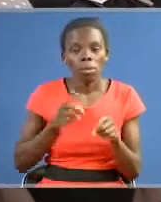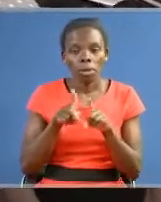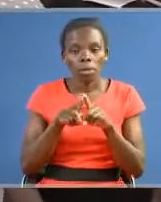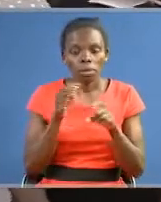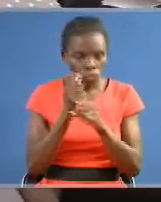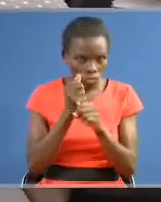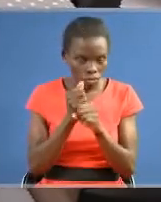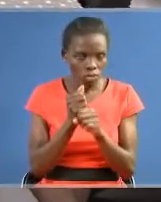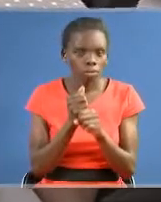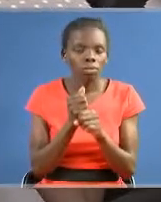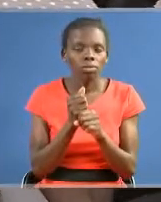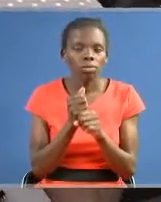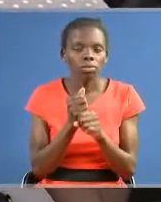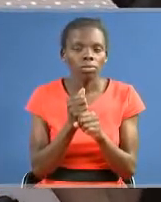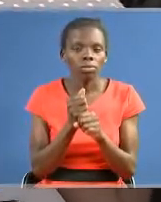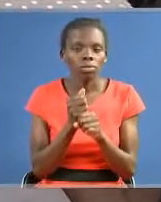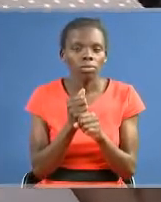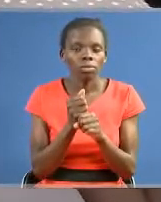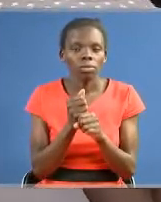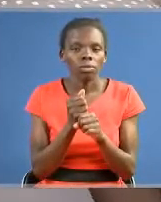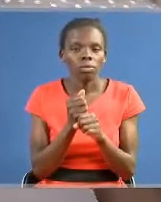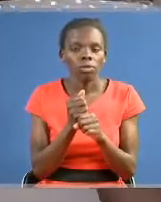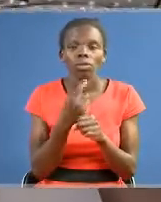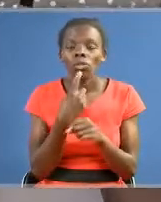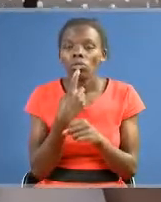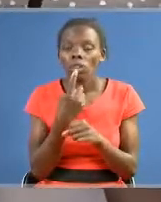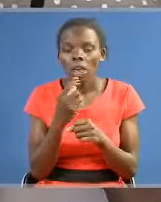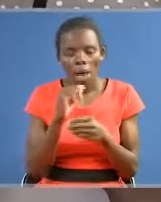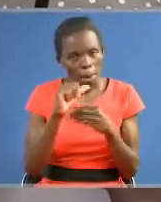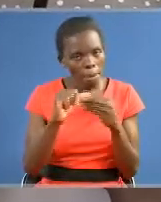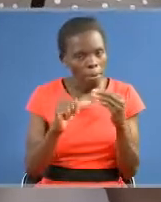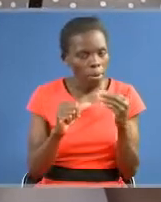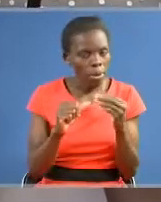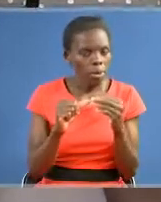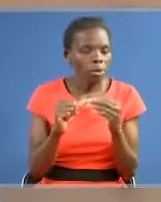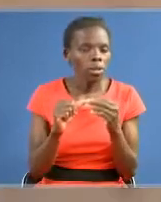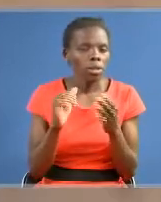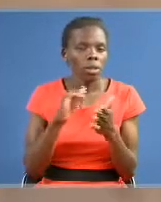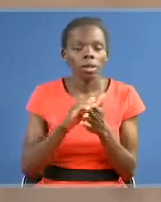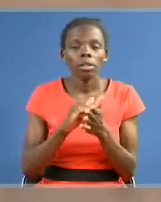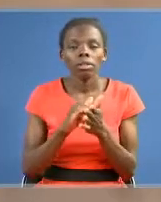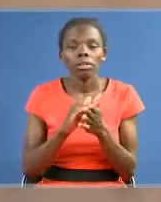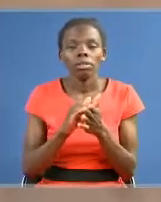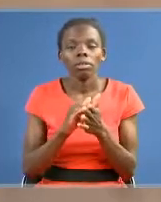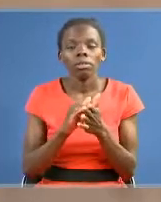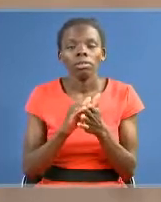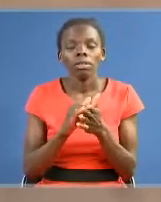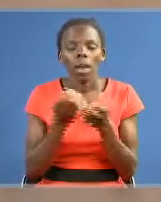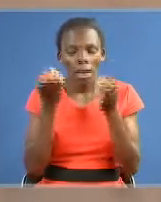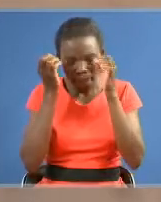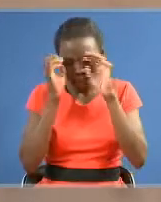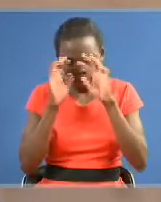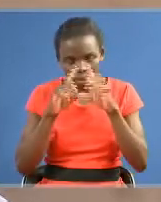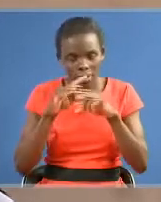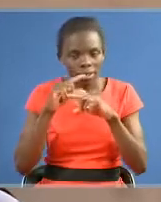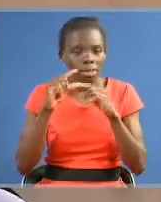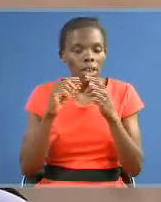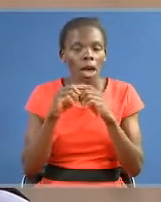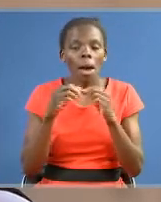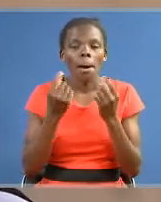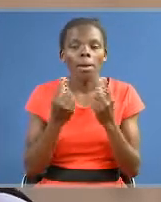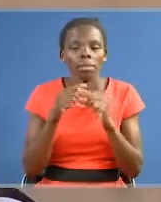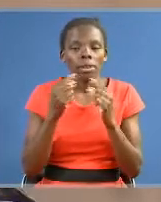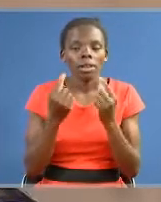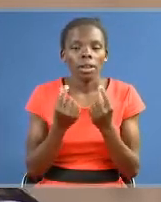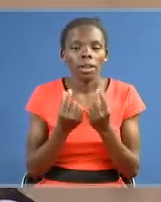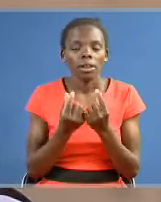alinufaika kutokana na kongamano hili, alikuwa na haya ya kusema kuhusiana na kongamano hilo. Dada Rising is generally about amplifying